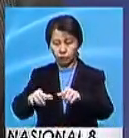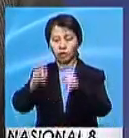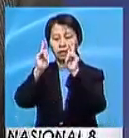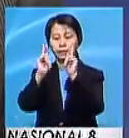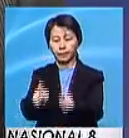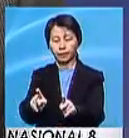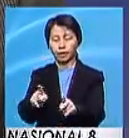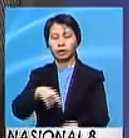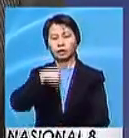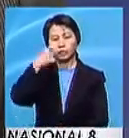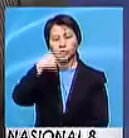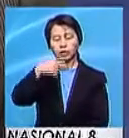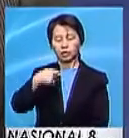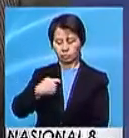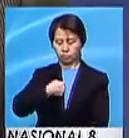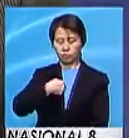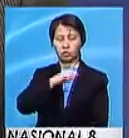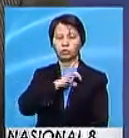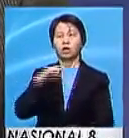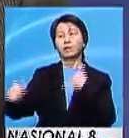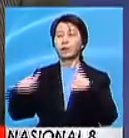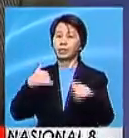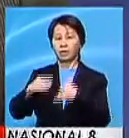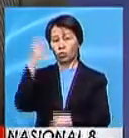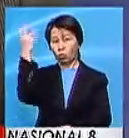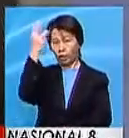yang mengatakan kita ini bermain wayang.